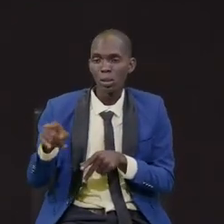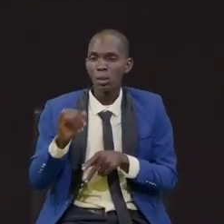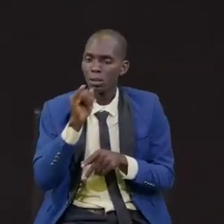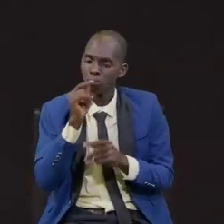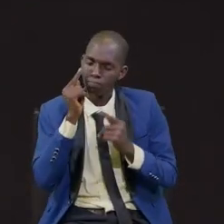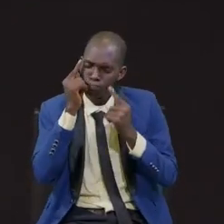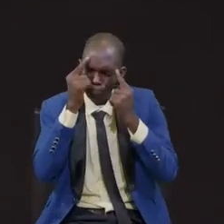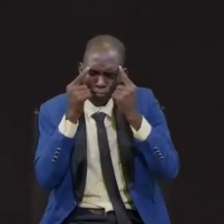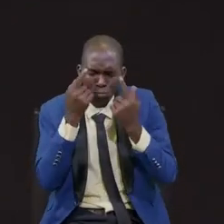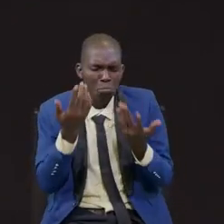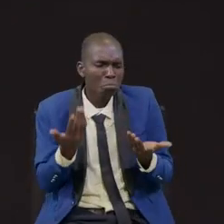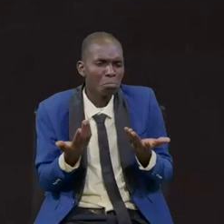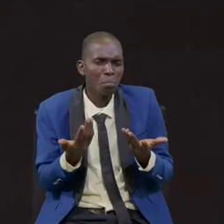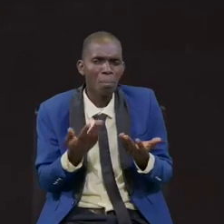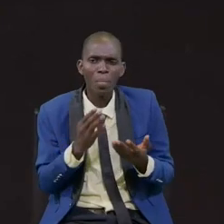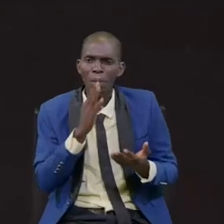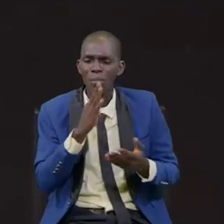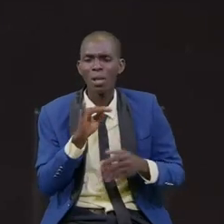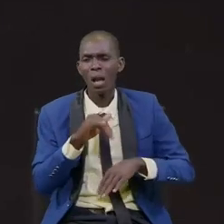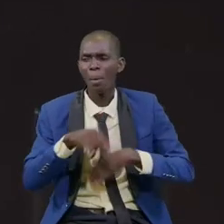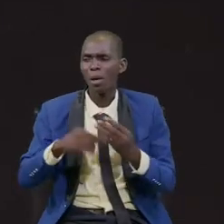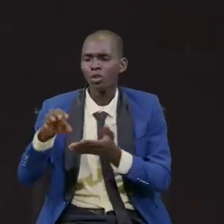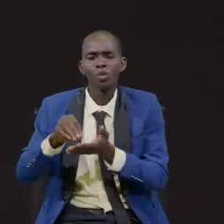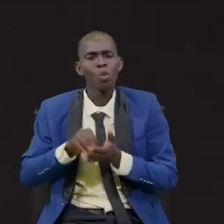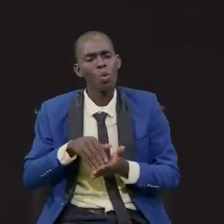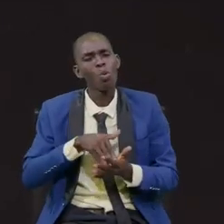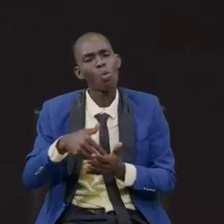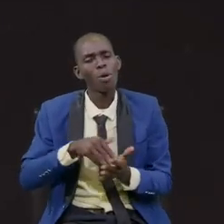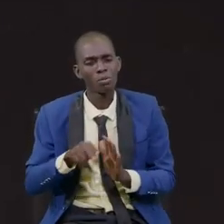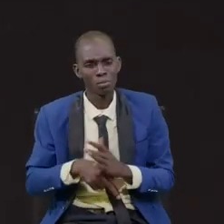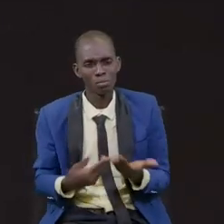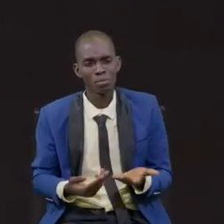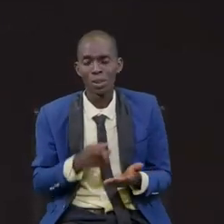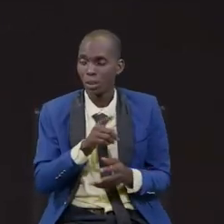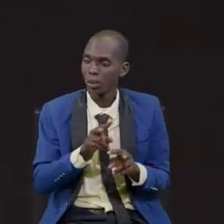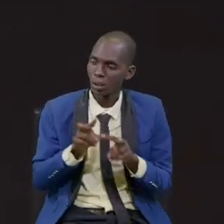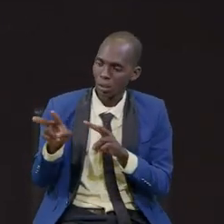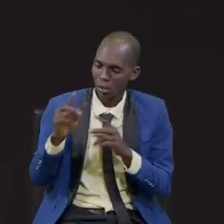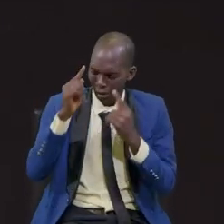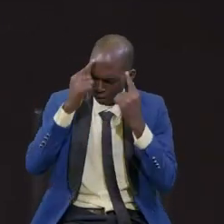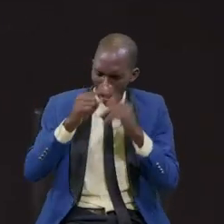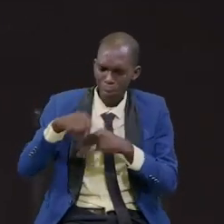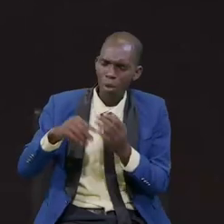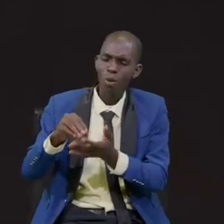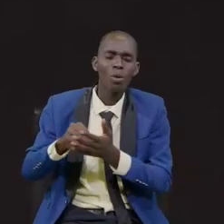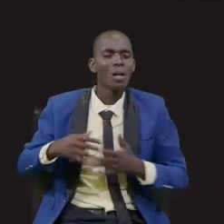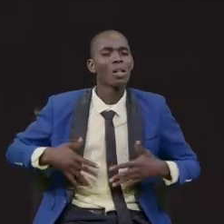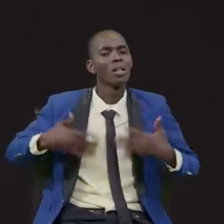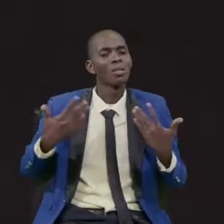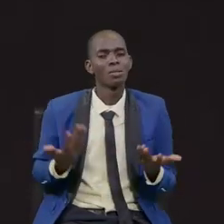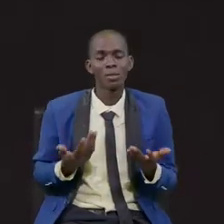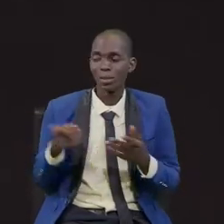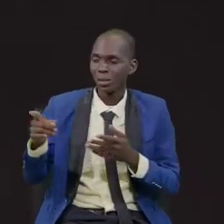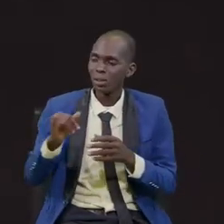penser. Il pense à sa déficience. Il pense à sa vie. Il